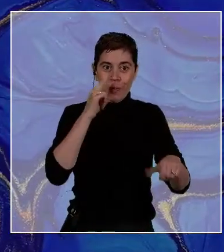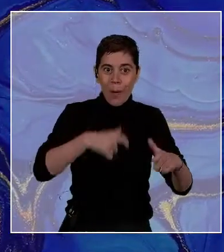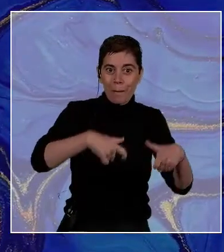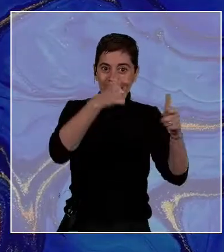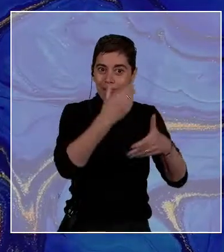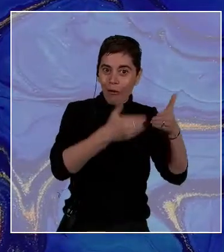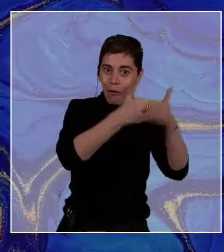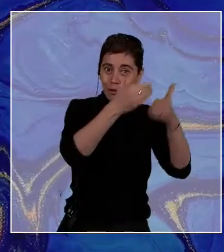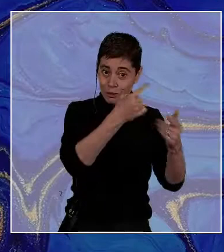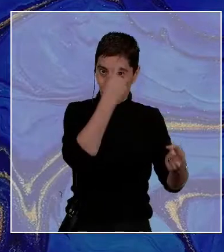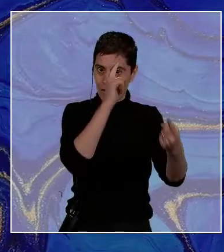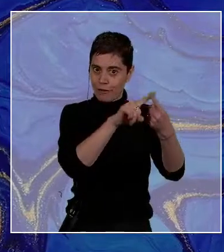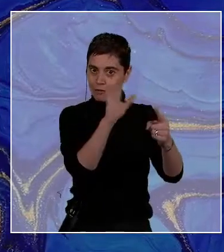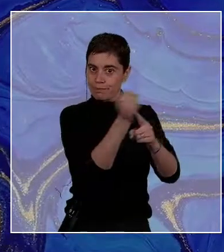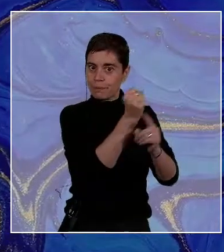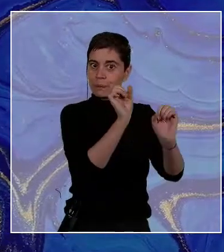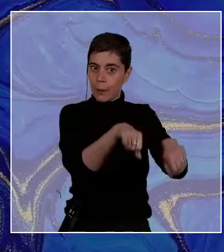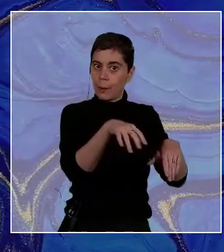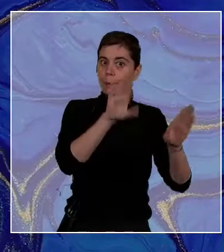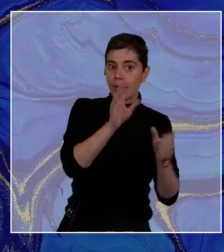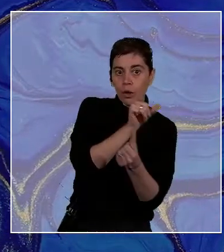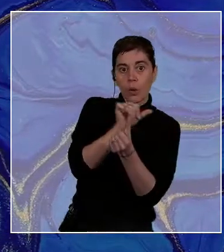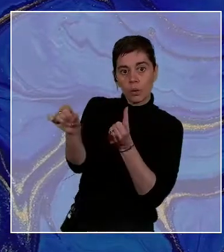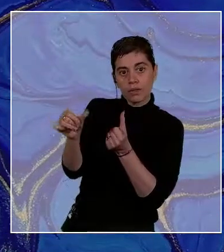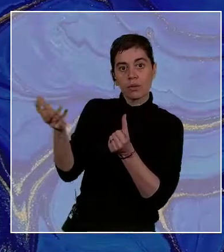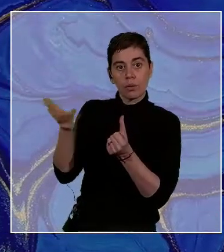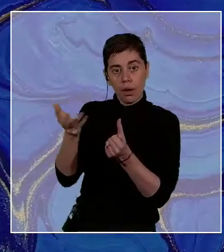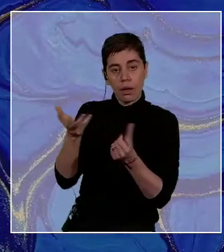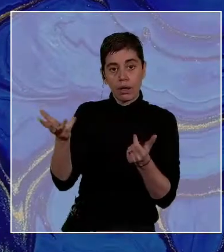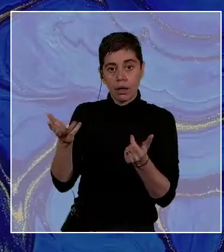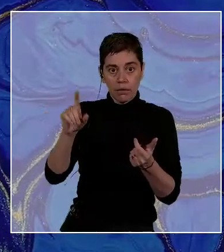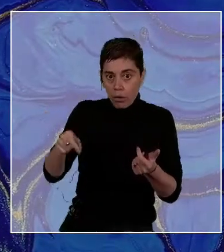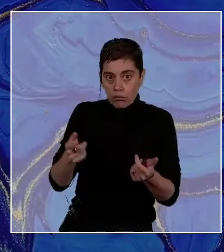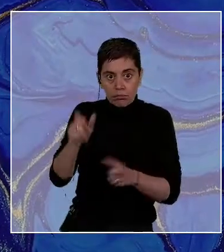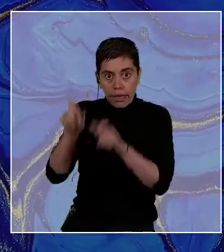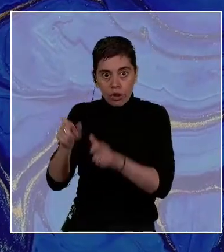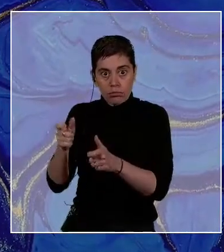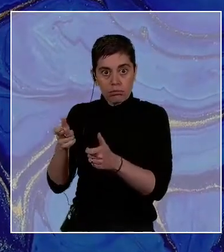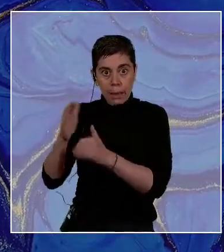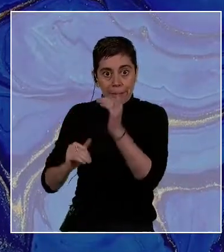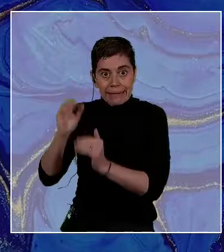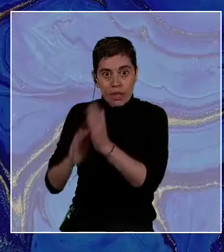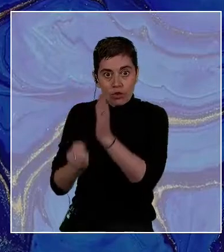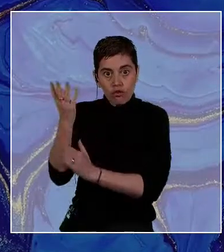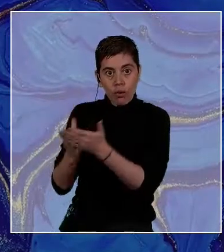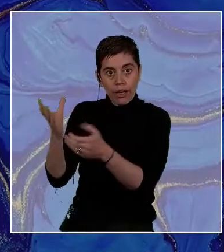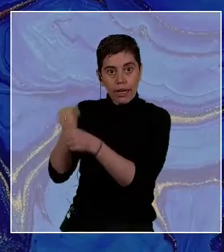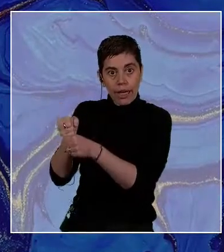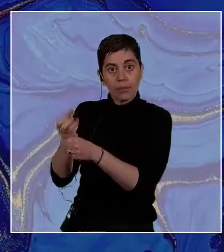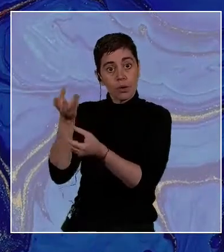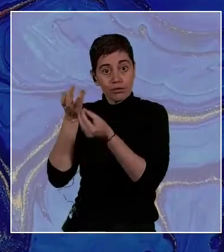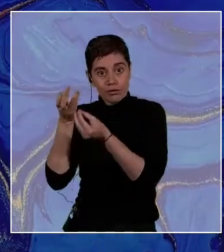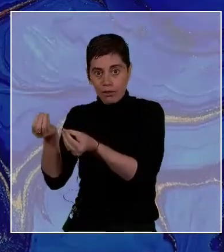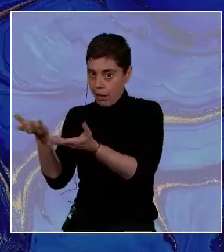pour que cet objectif soit atteint, mais il faut, pour y arriver, créer les compétences, les métiers qui permettront de reconcevoir